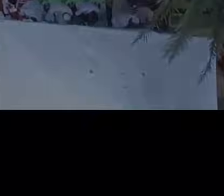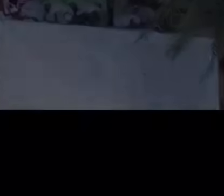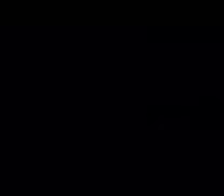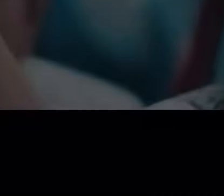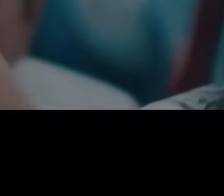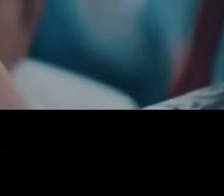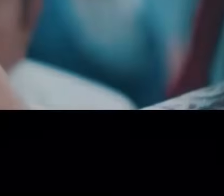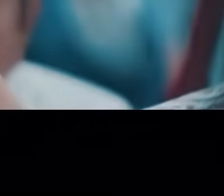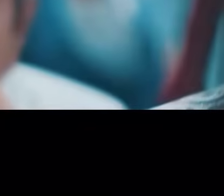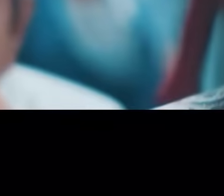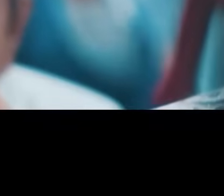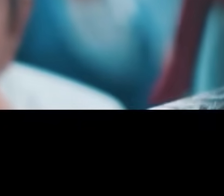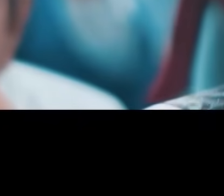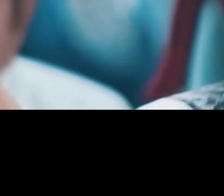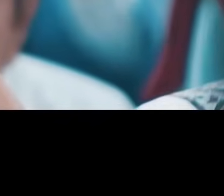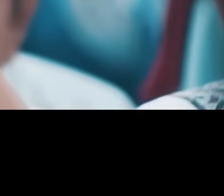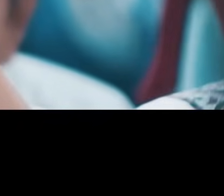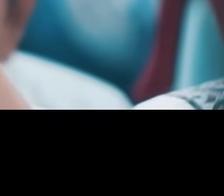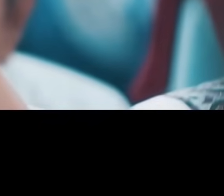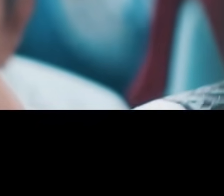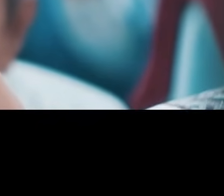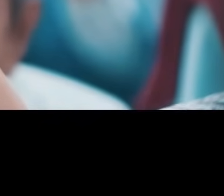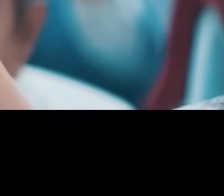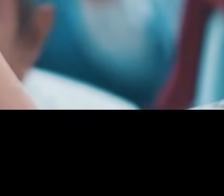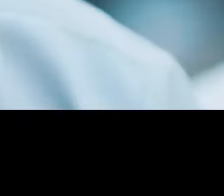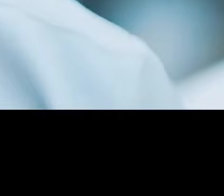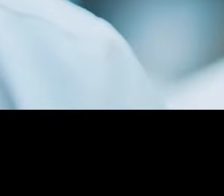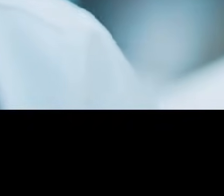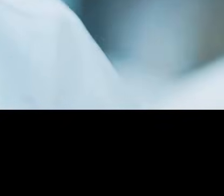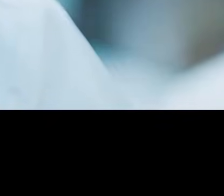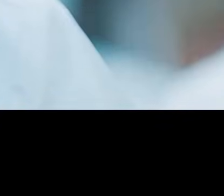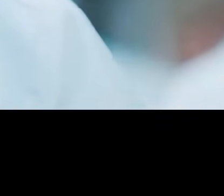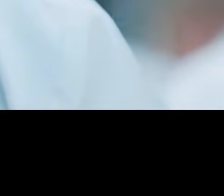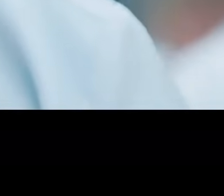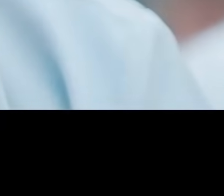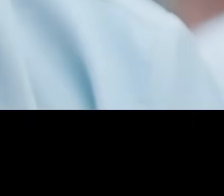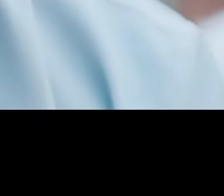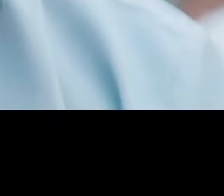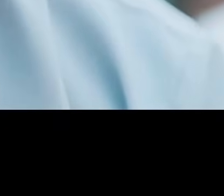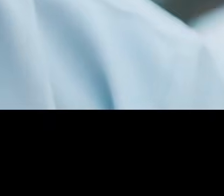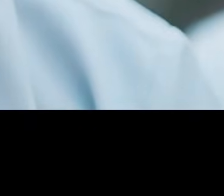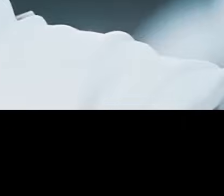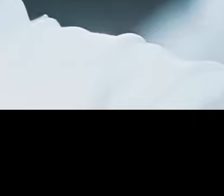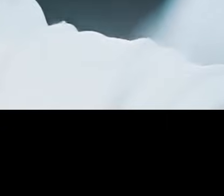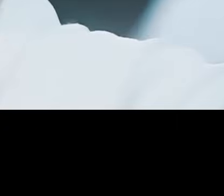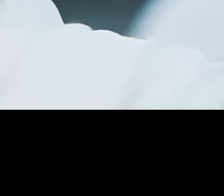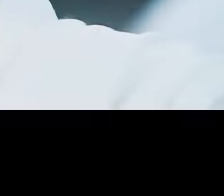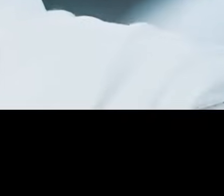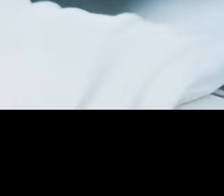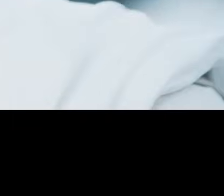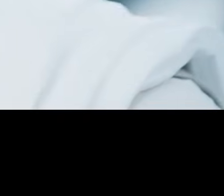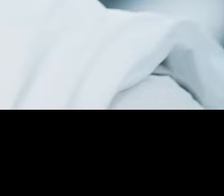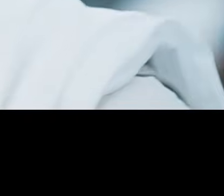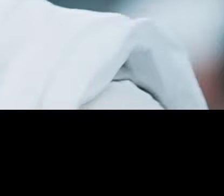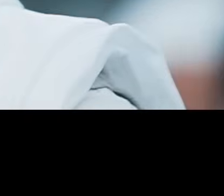ummati aktsarukum zikral maut wa asyaddu istidadatlah." Paling cerdas, paling pintar, paling mulia di